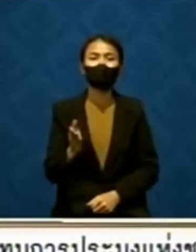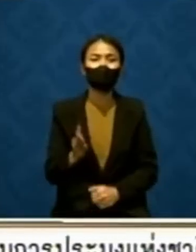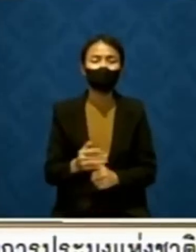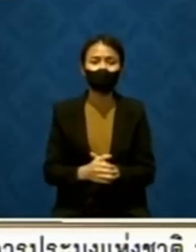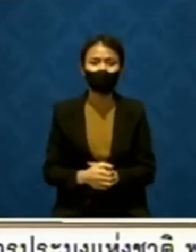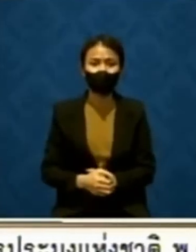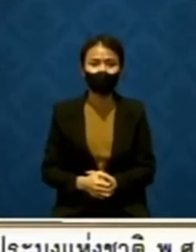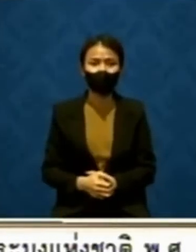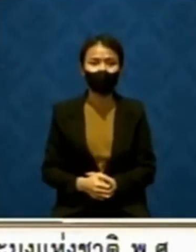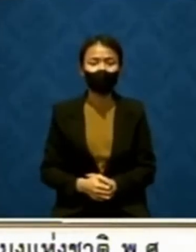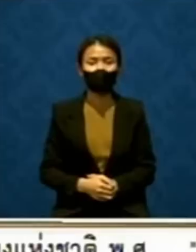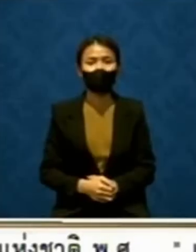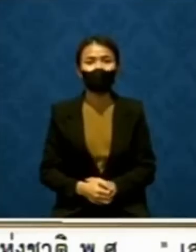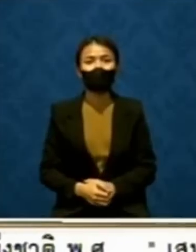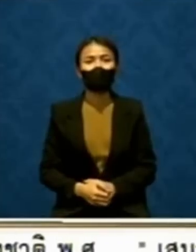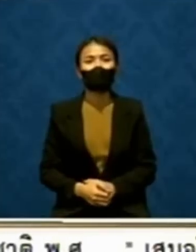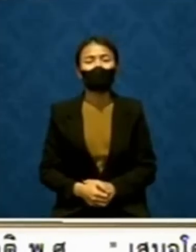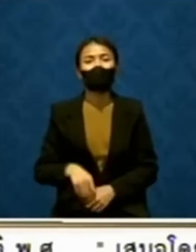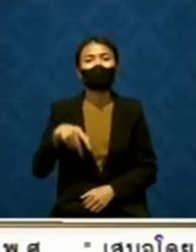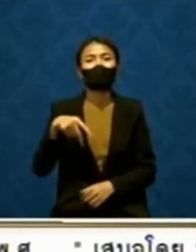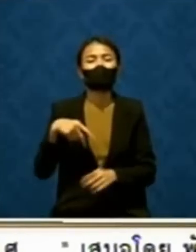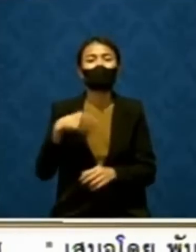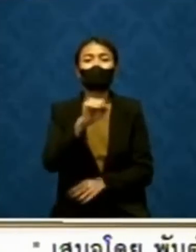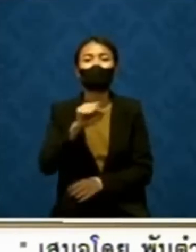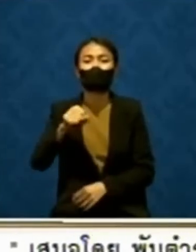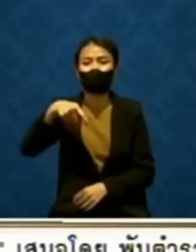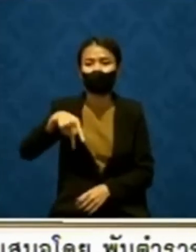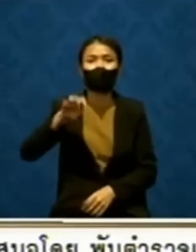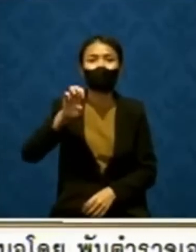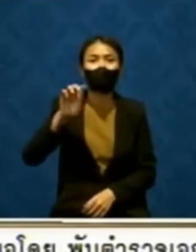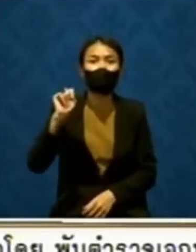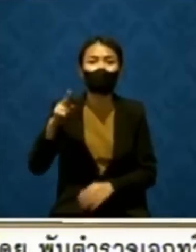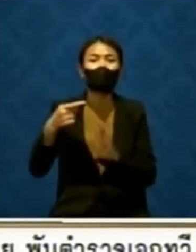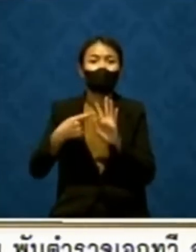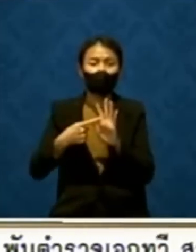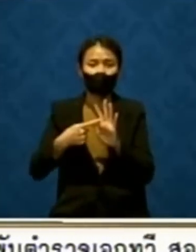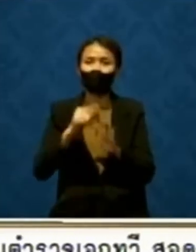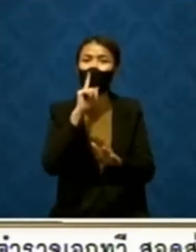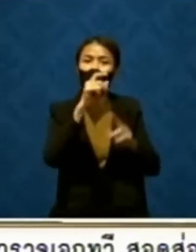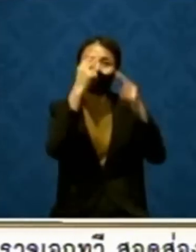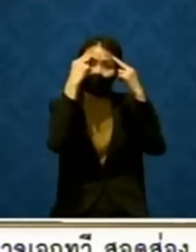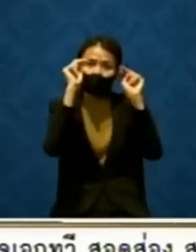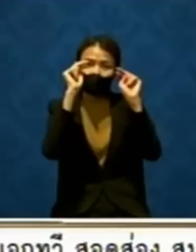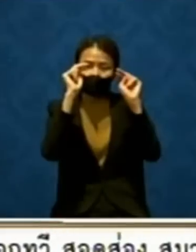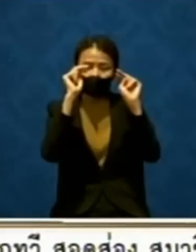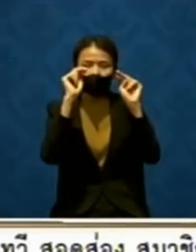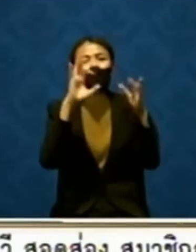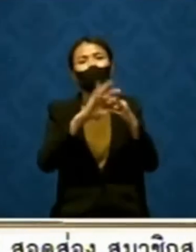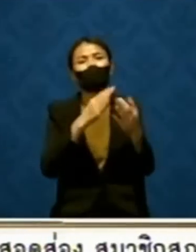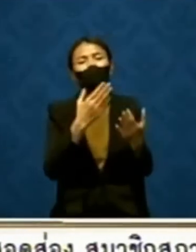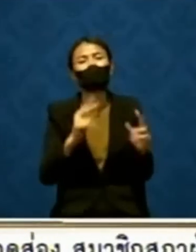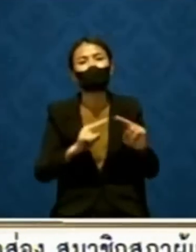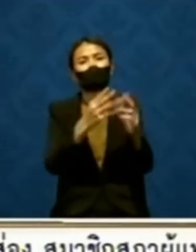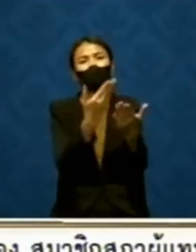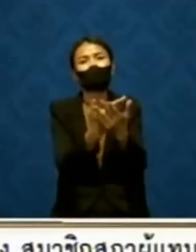รัฐเอา แตเขานั่งในสภาเขไปมาทานสอนนยกเลยเหรอสอนนักเลยเพราว่ามีตอนเื้อทางด้านข